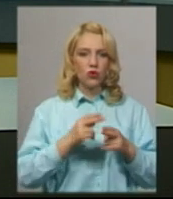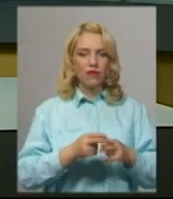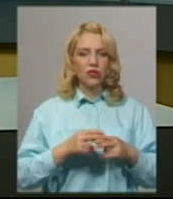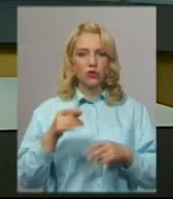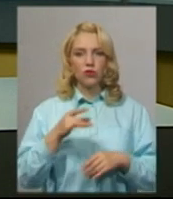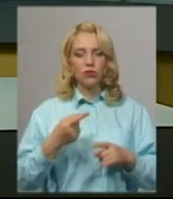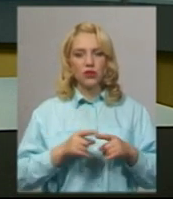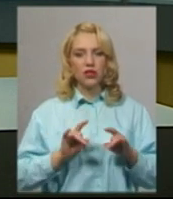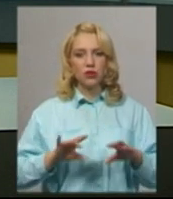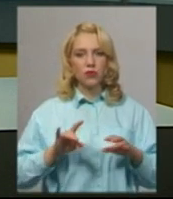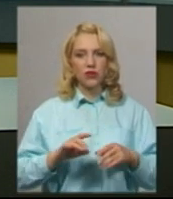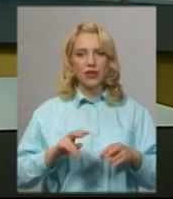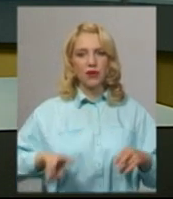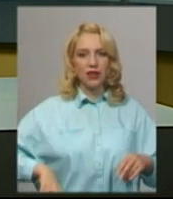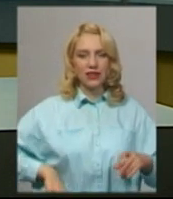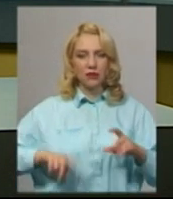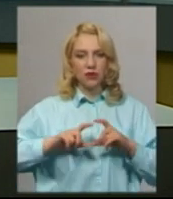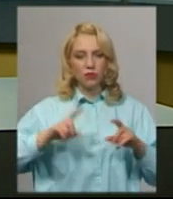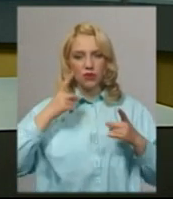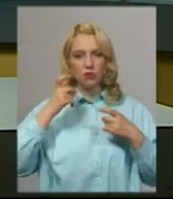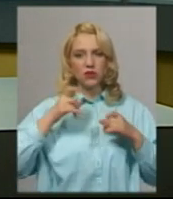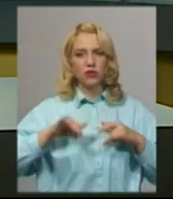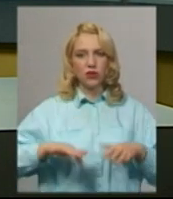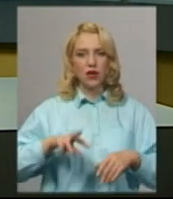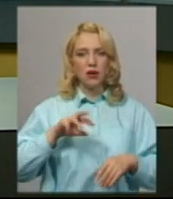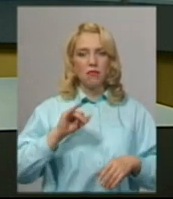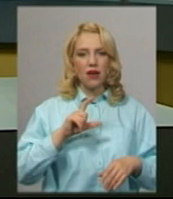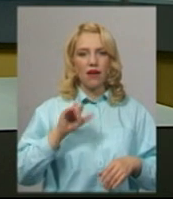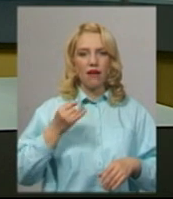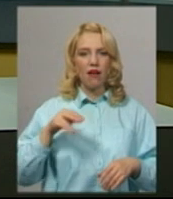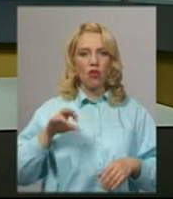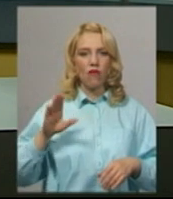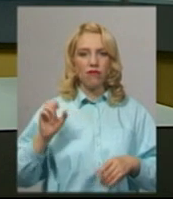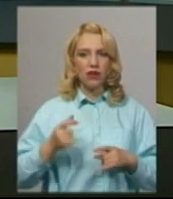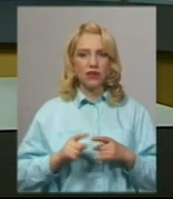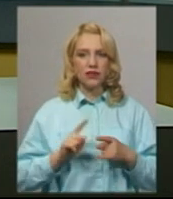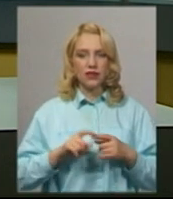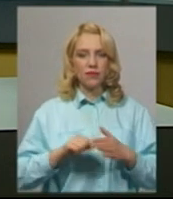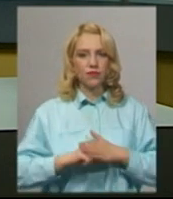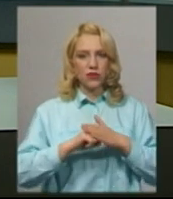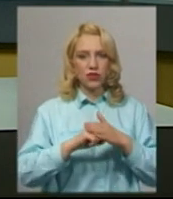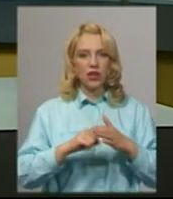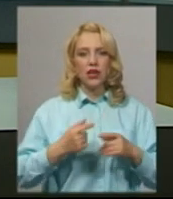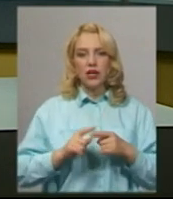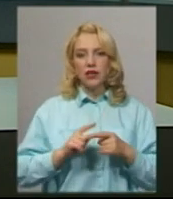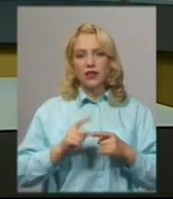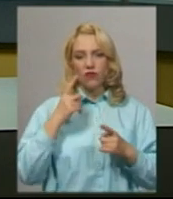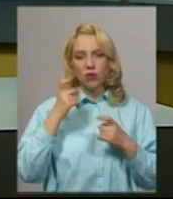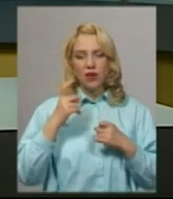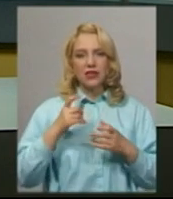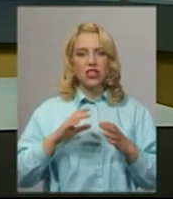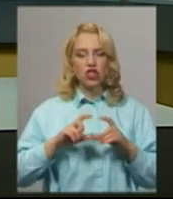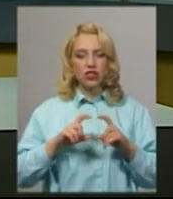директорка Департаменту інформаційної діяльності Інна Михайлова з посиланням на інформацію обласного штабу з ліквідації надзвичайної ситуації.